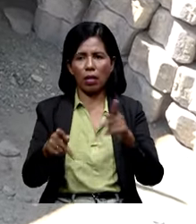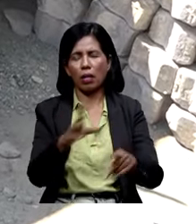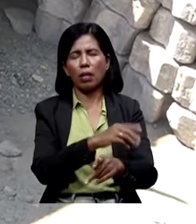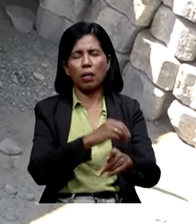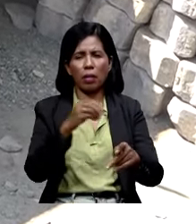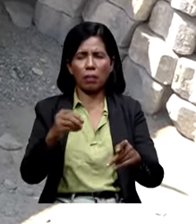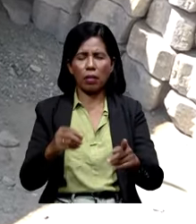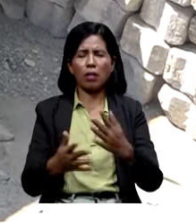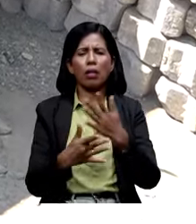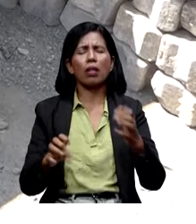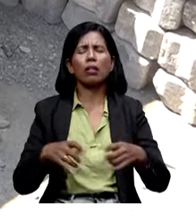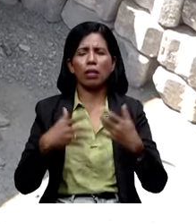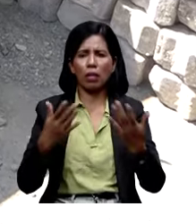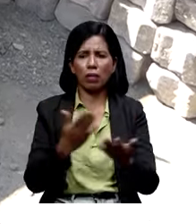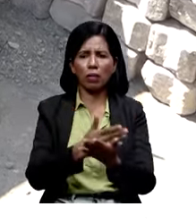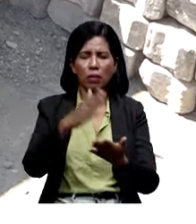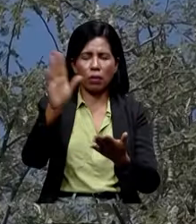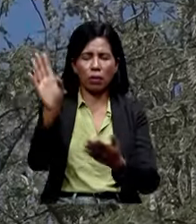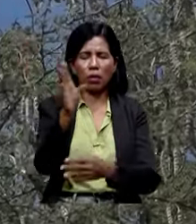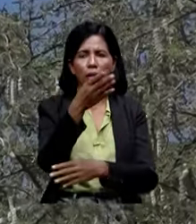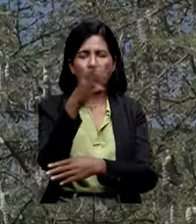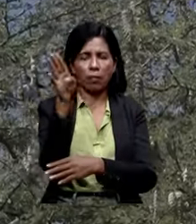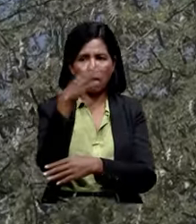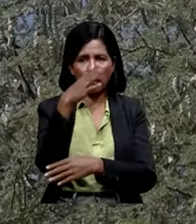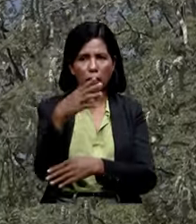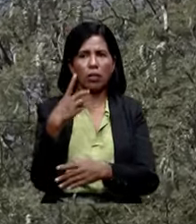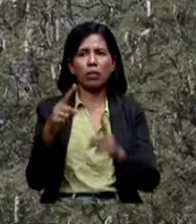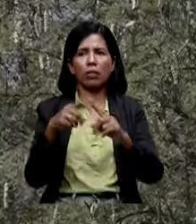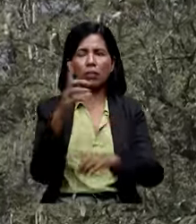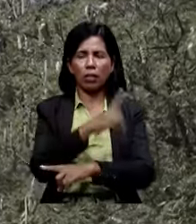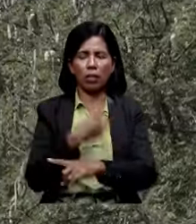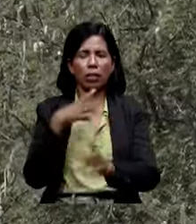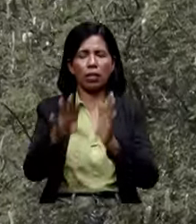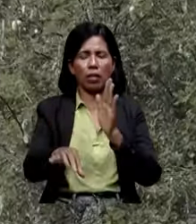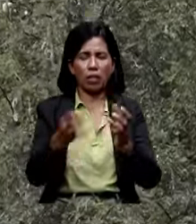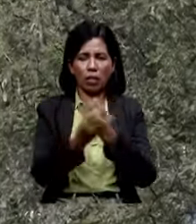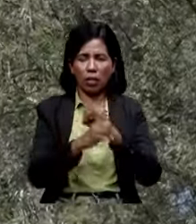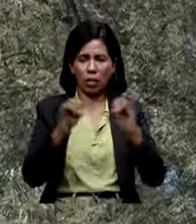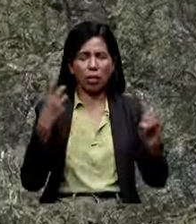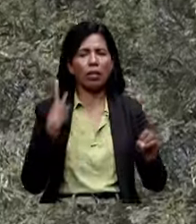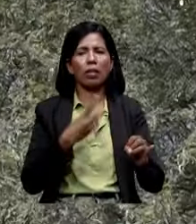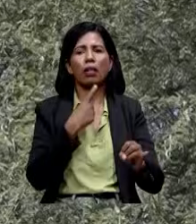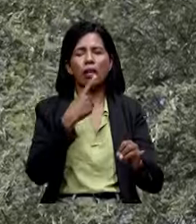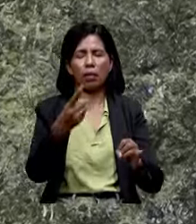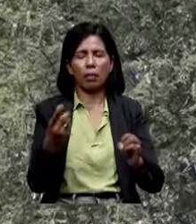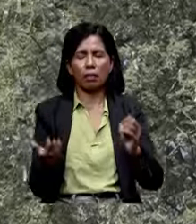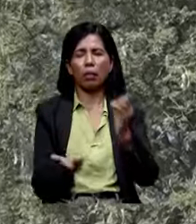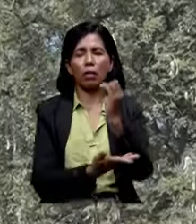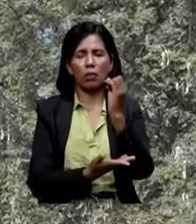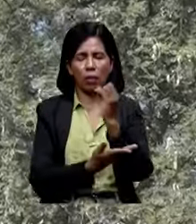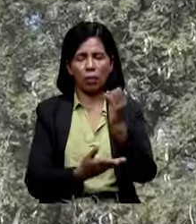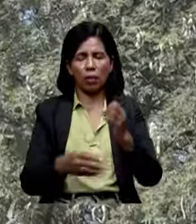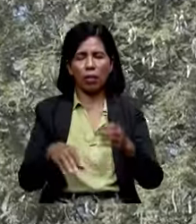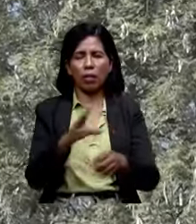hira ne ma kodi baso sa bandera rini dan ne ohin loren ita hetan independensi diam fal ami ku abate tu ne am